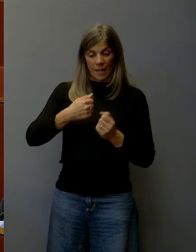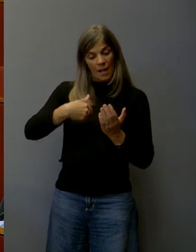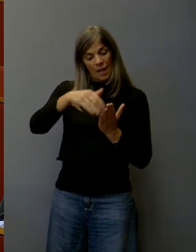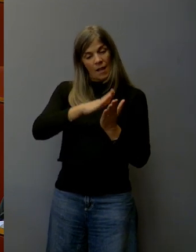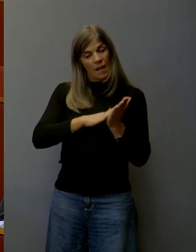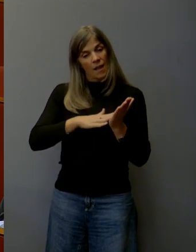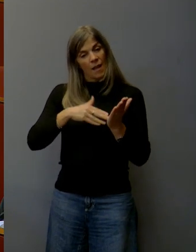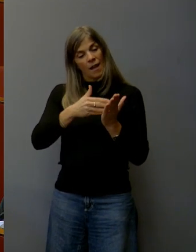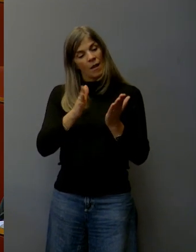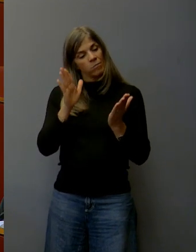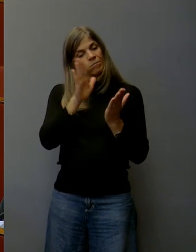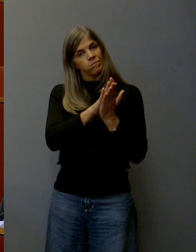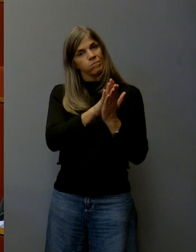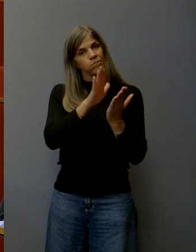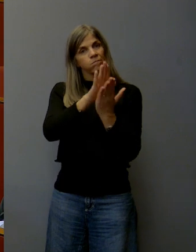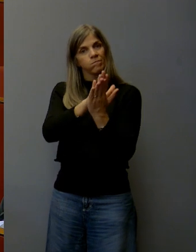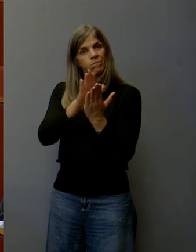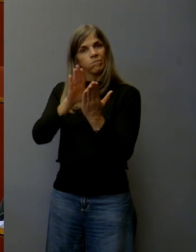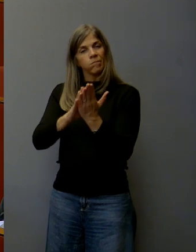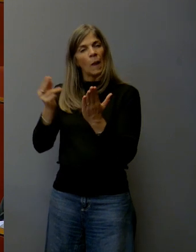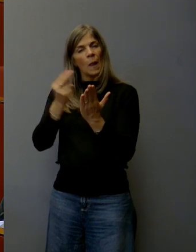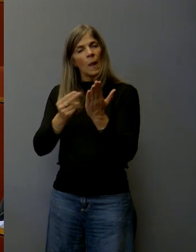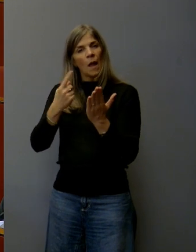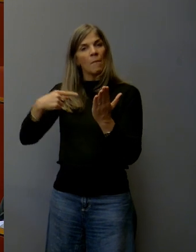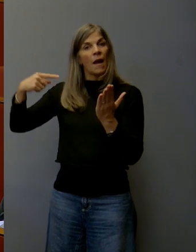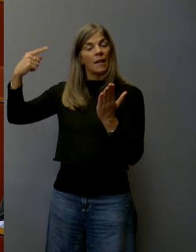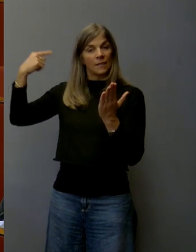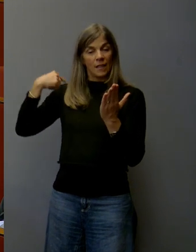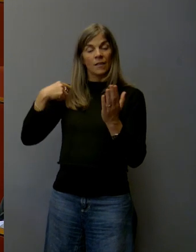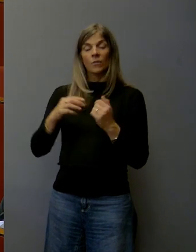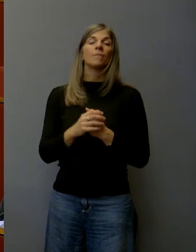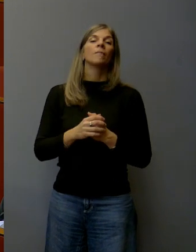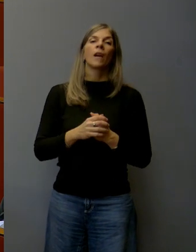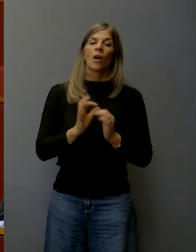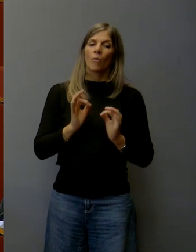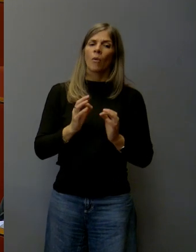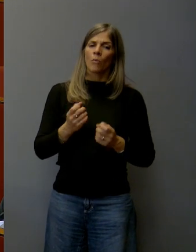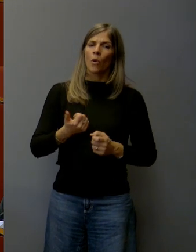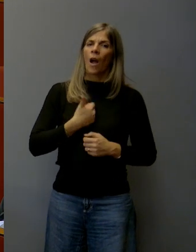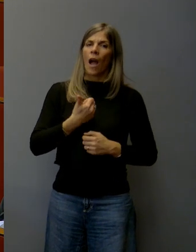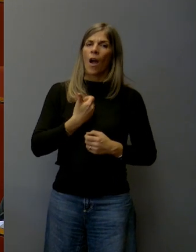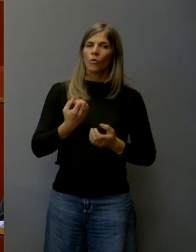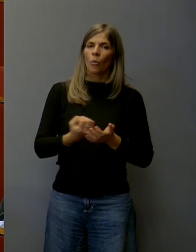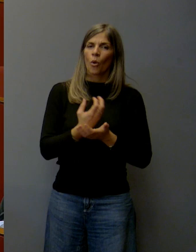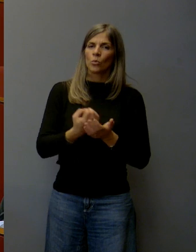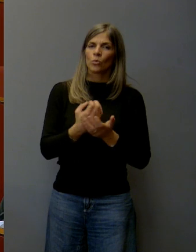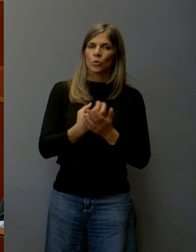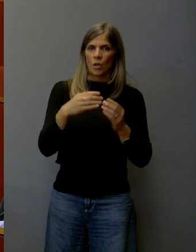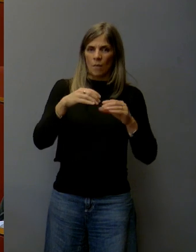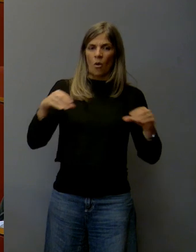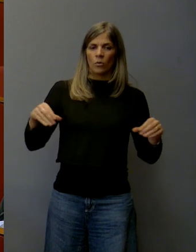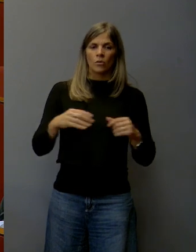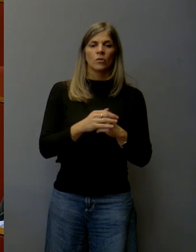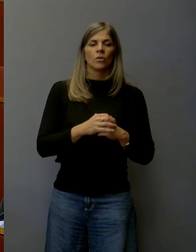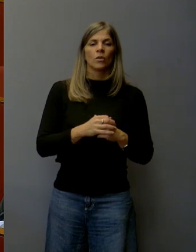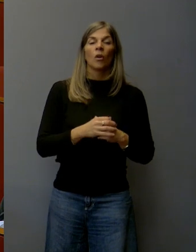riportavano le riproduzioni artistiche e culturali quindi è stata anche un autoproduzione di mostre Allora abbiamo fatto